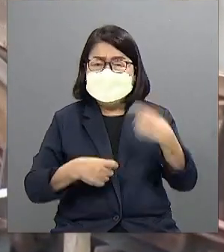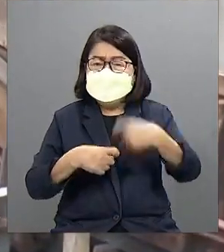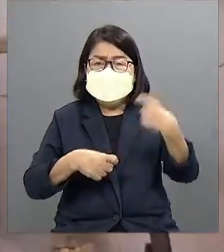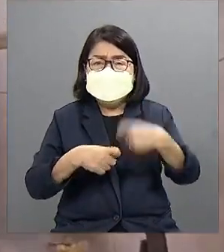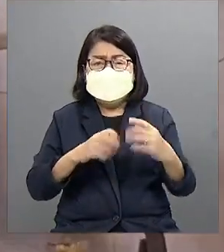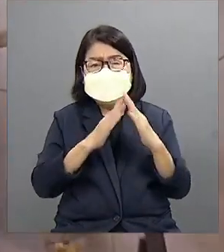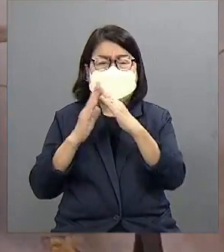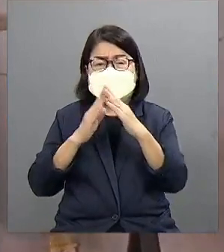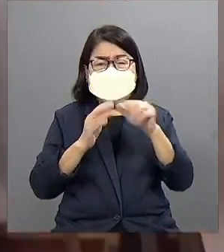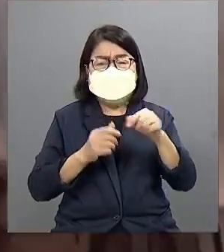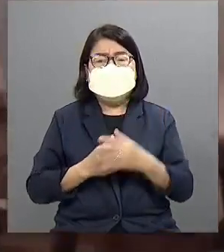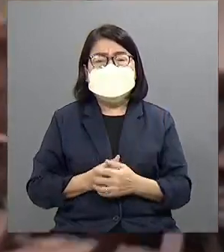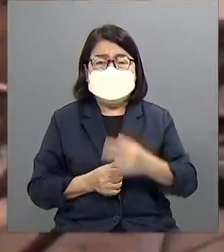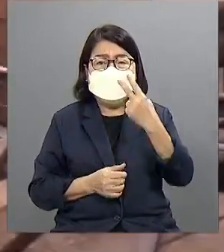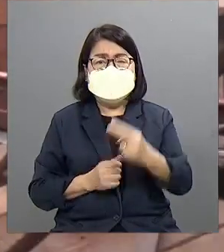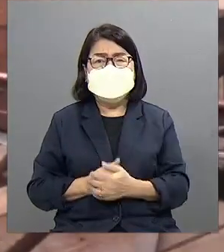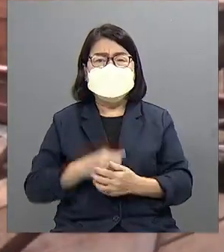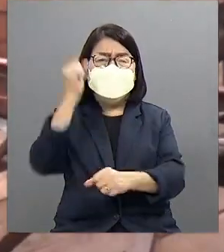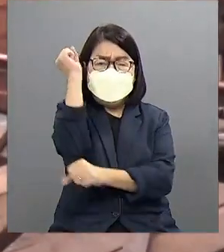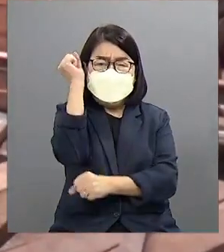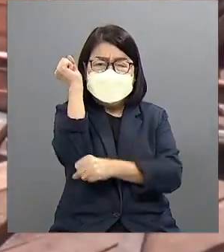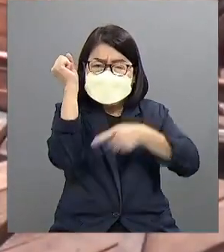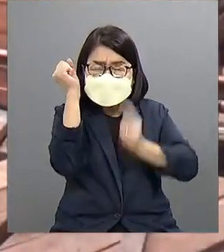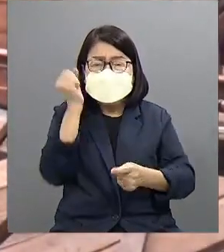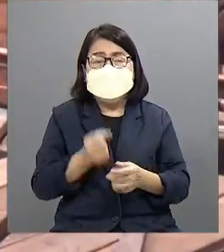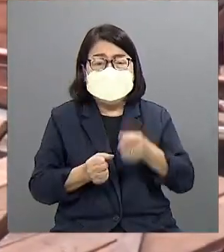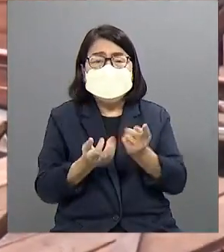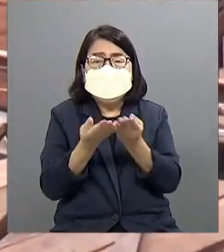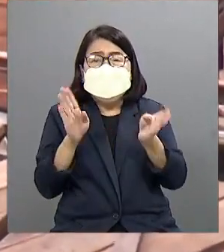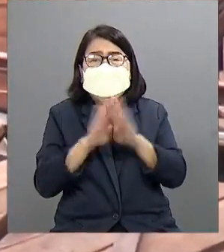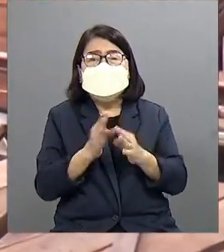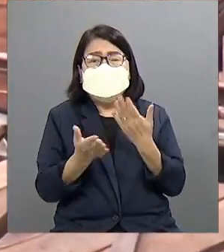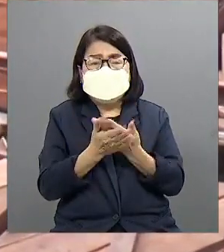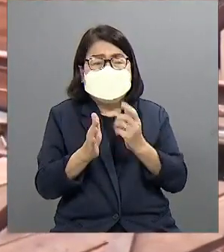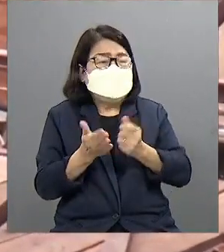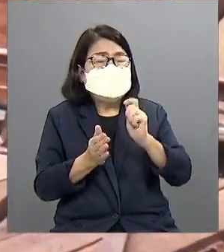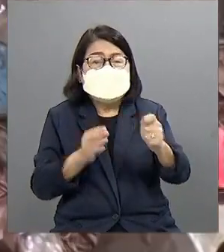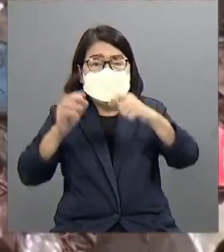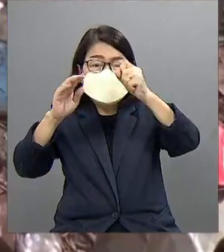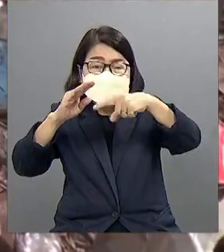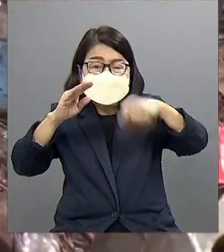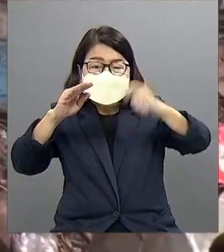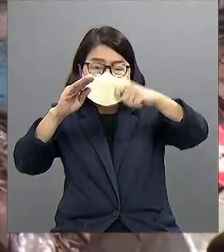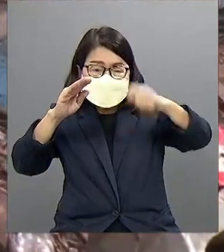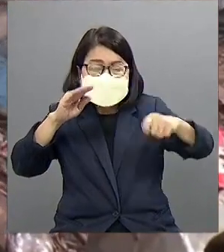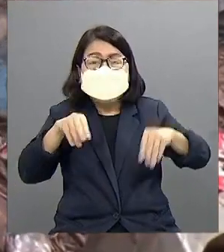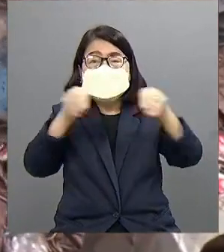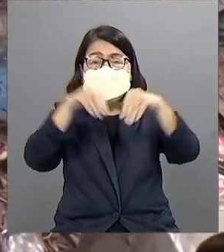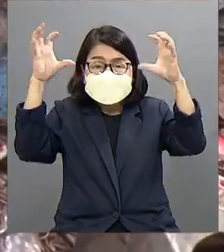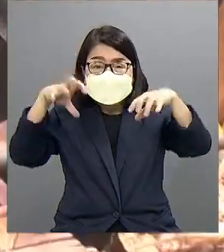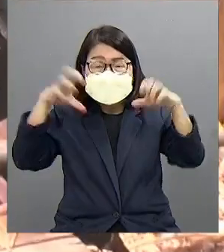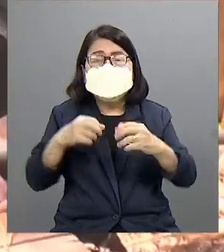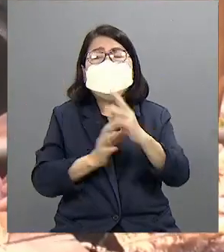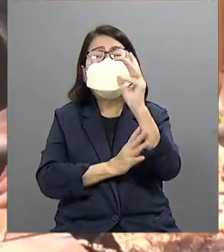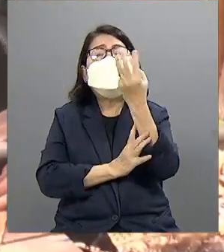นะคะคือจริงๆแล้วเนี่ยครอบครัวนี้เนี่ยเขาจะนำเงินไปซ่อมบ้านเพราะว่ามันใกล้หน้าฝนนะแล้วบ้านก็ทำจากไม้อัดอายุก็20ก